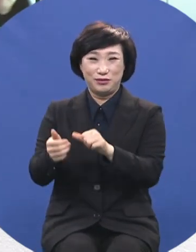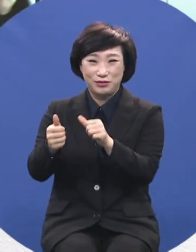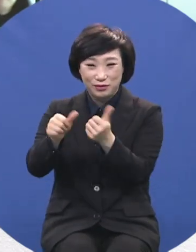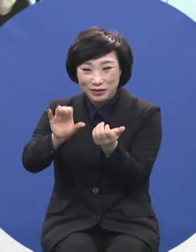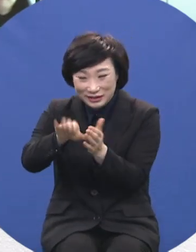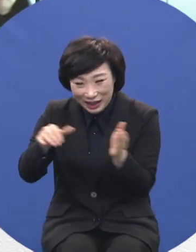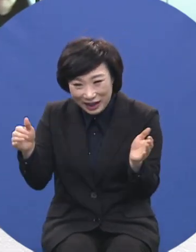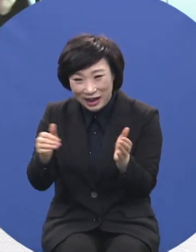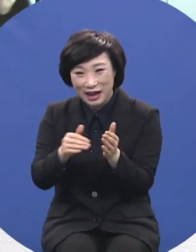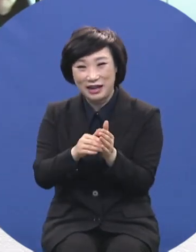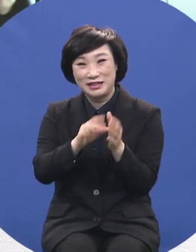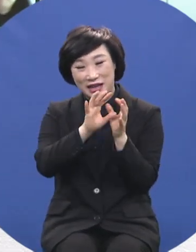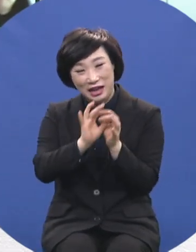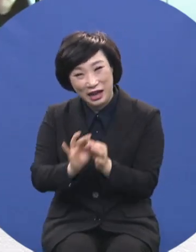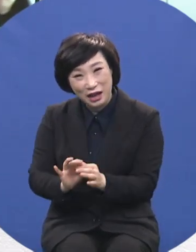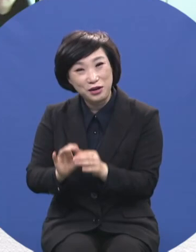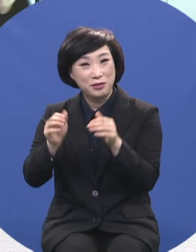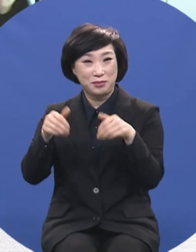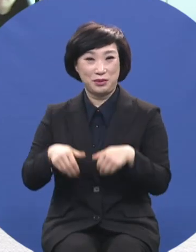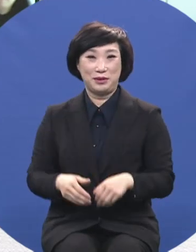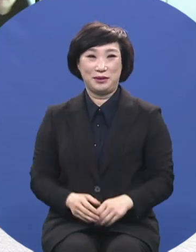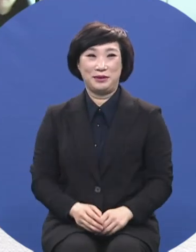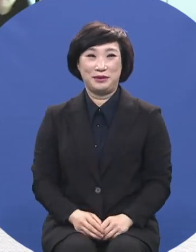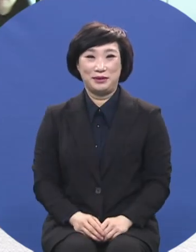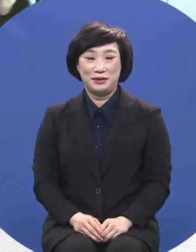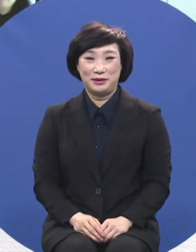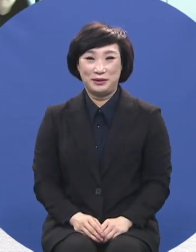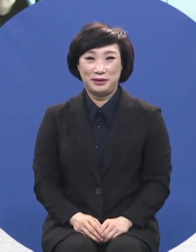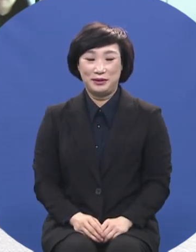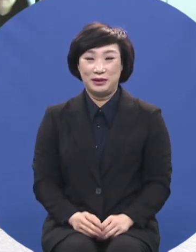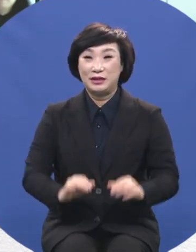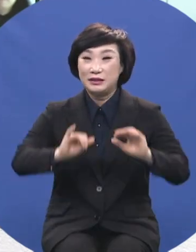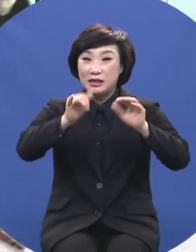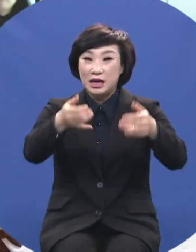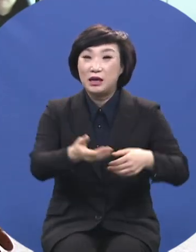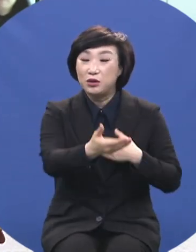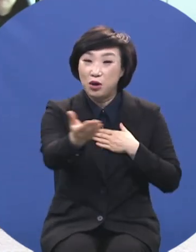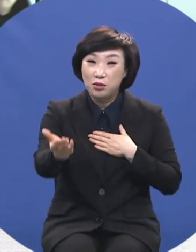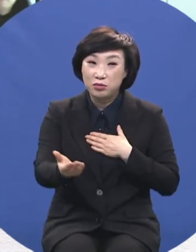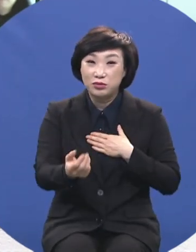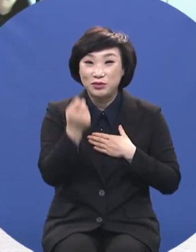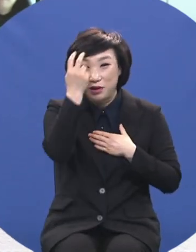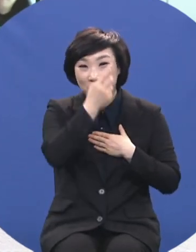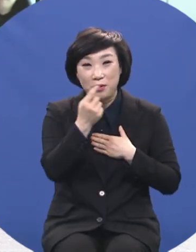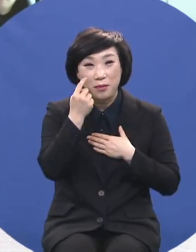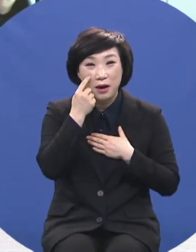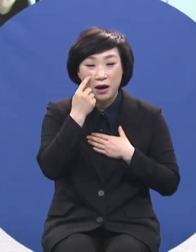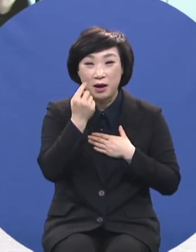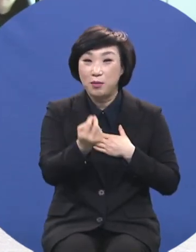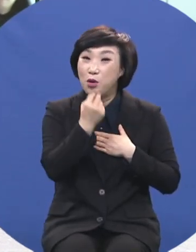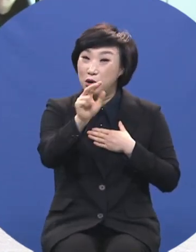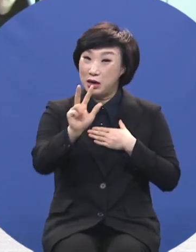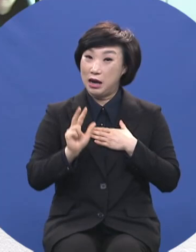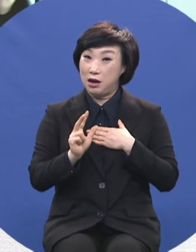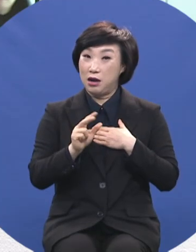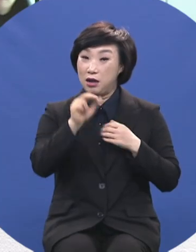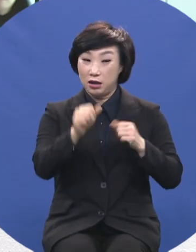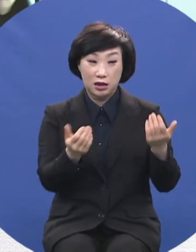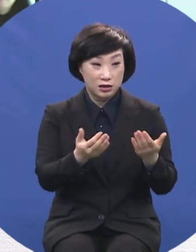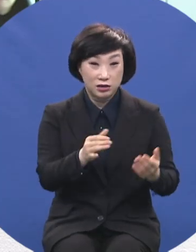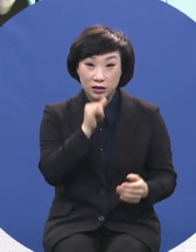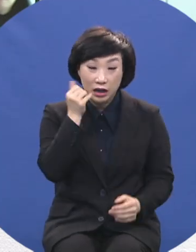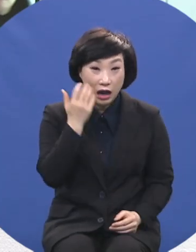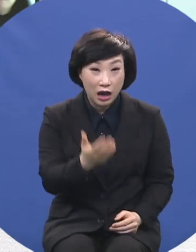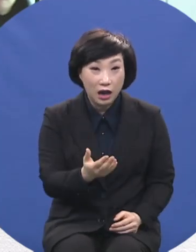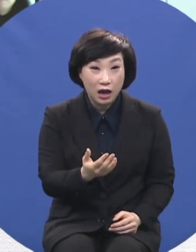죽도록 해가면서 세울 수 있느냐. 이 세상에서 잘 보세요 여러분. 목숨 걸고 할 일이 무슨 일이